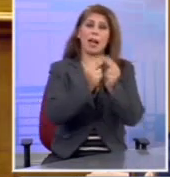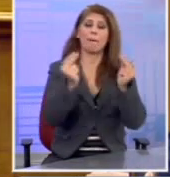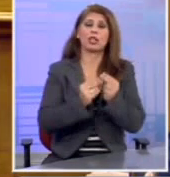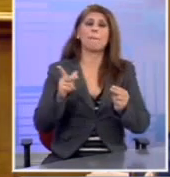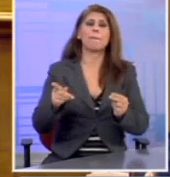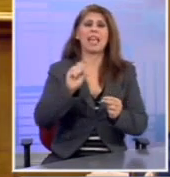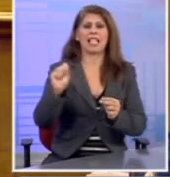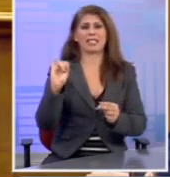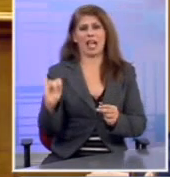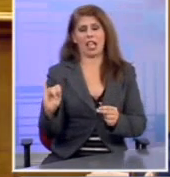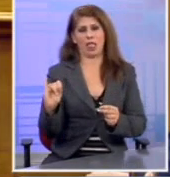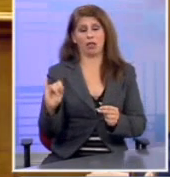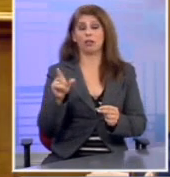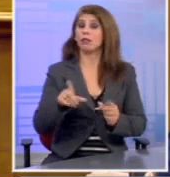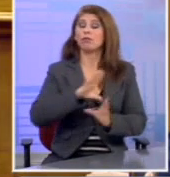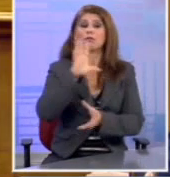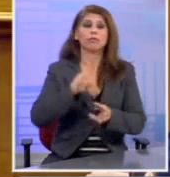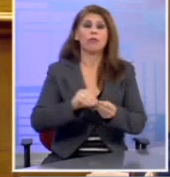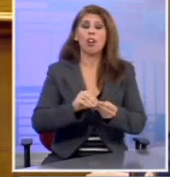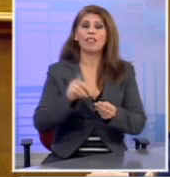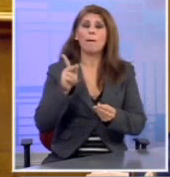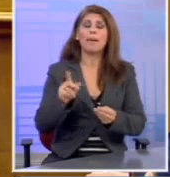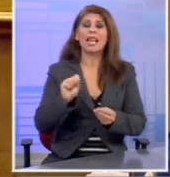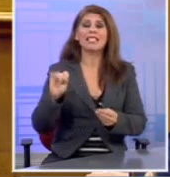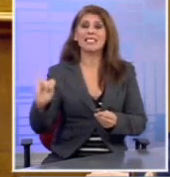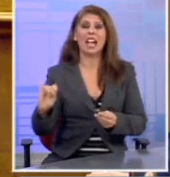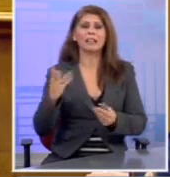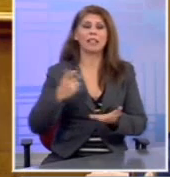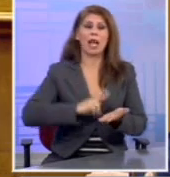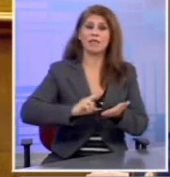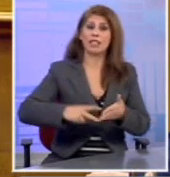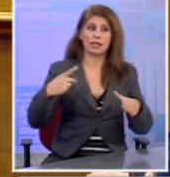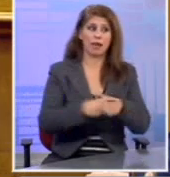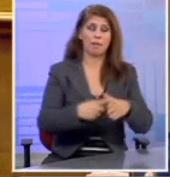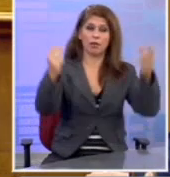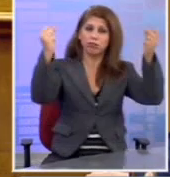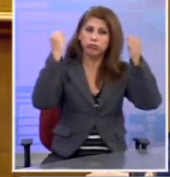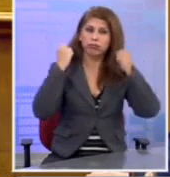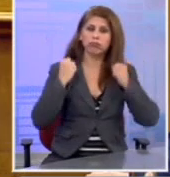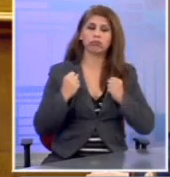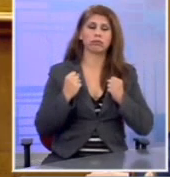PSI, όπου τα ταμεία έχασαν τότε